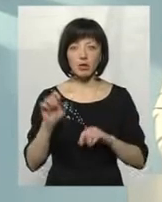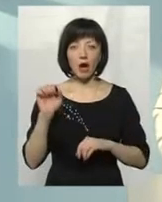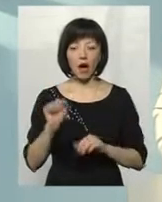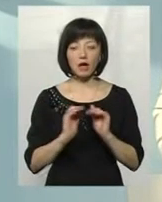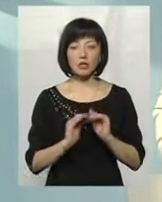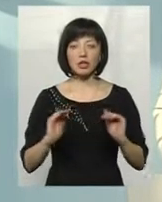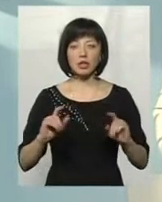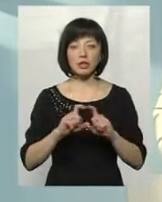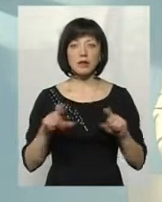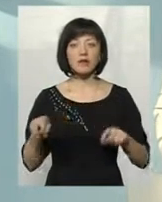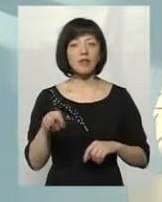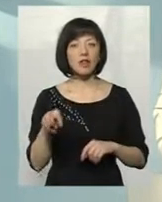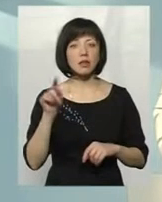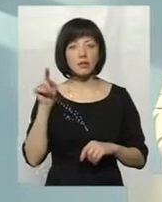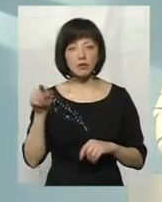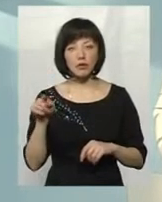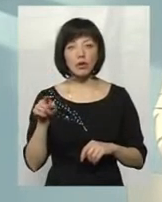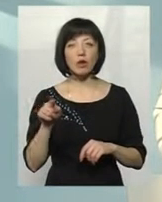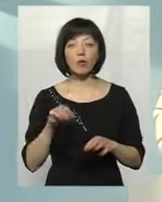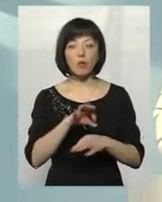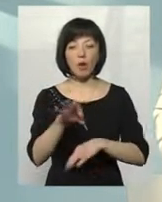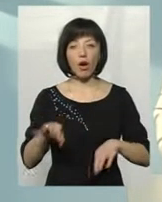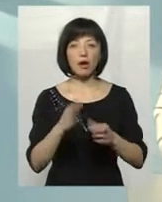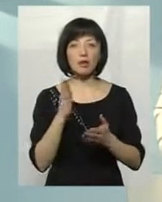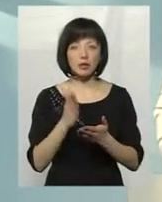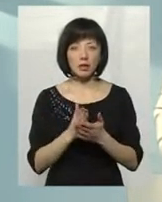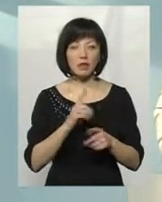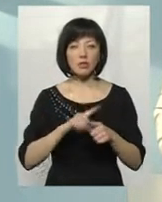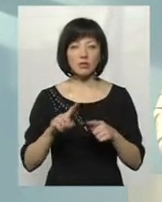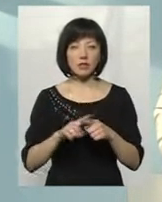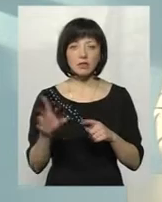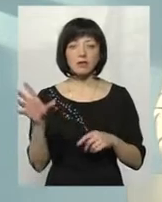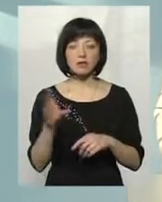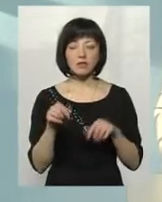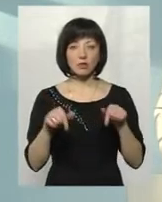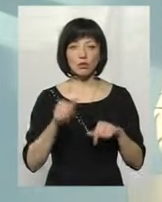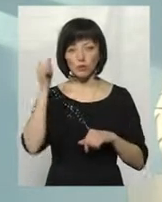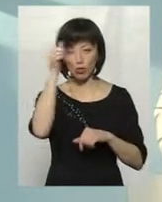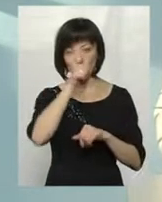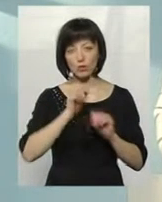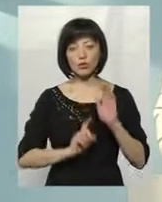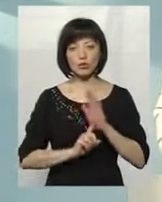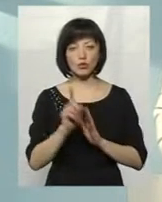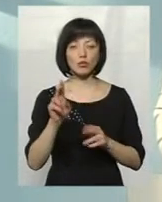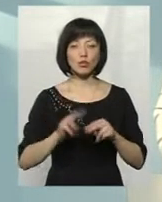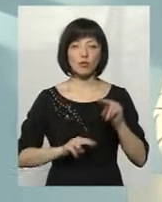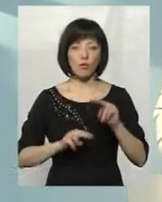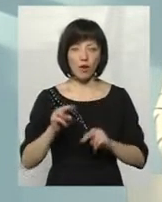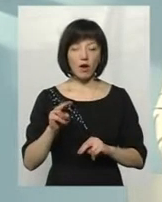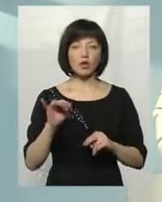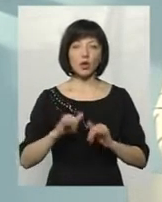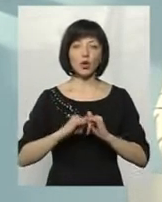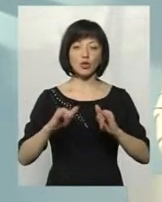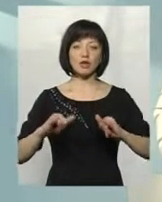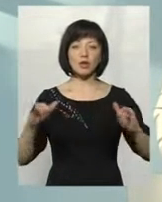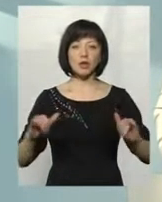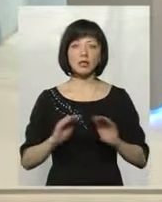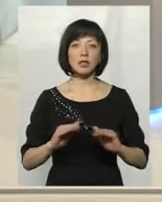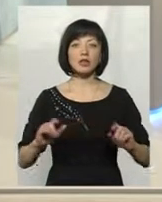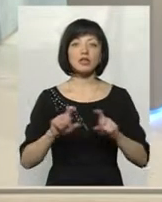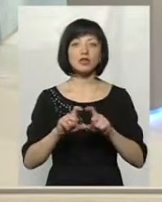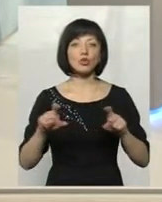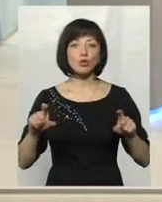дитячий садочок в Лезному проєкт є, скоріш за все, його цьому році почнуть будувати, і будується, розширяється дитячий